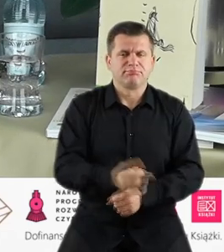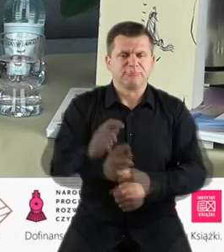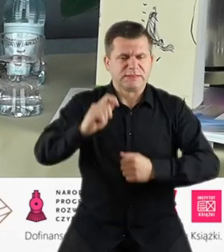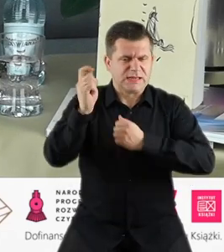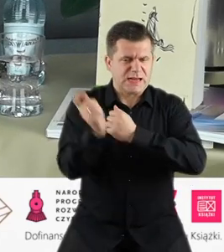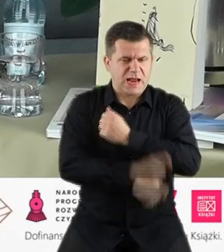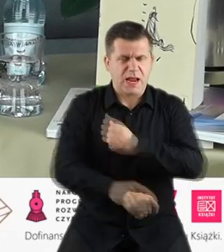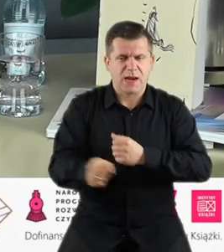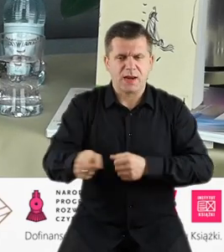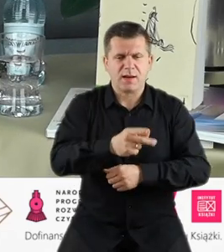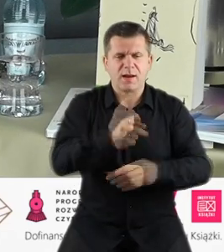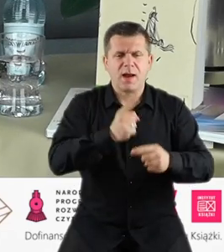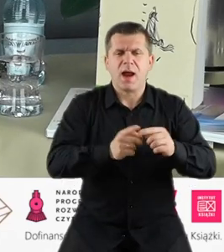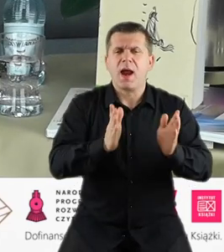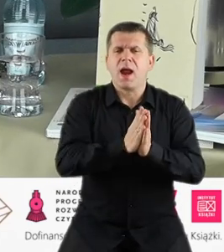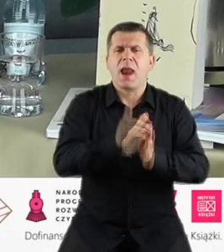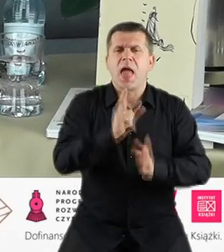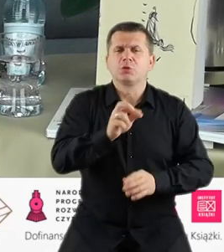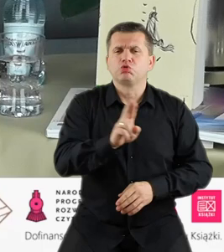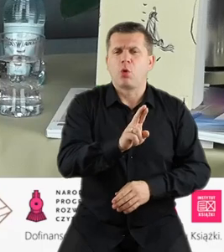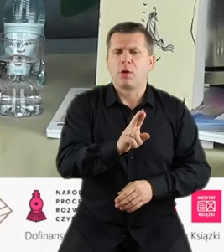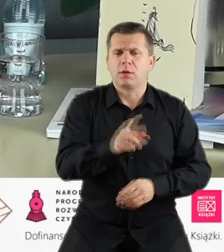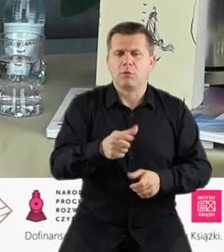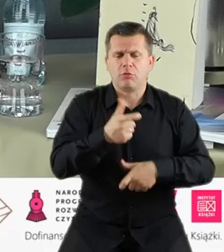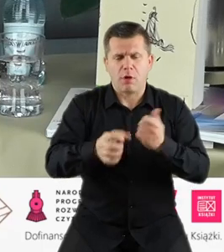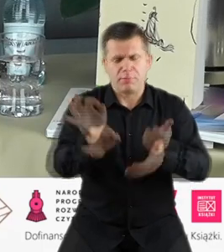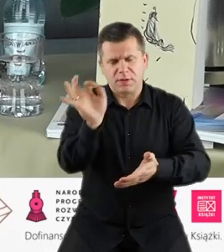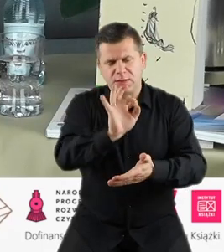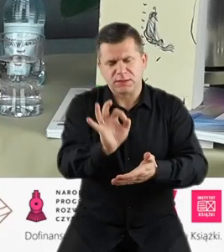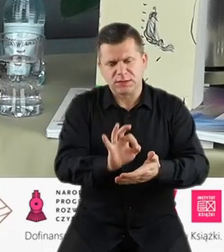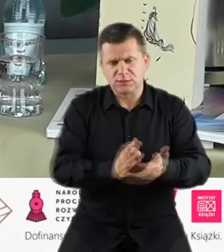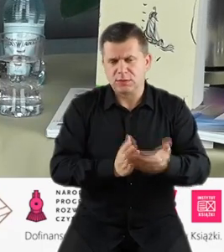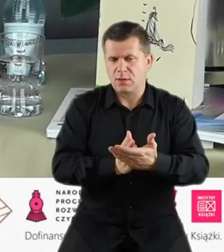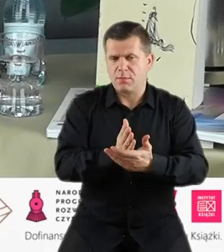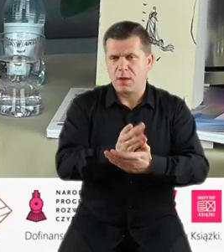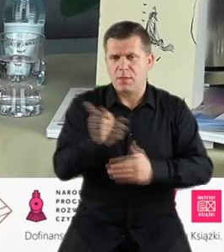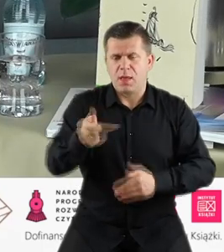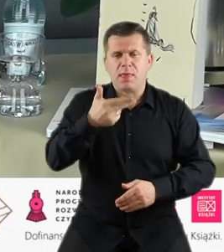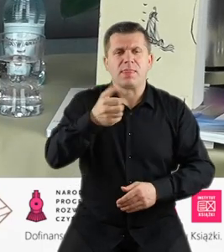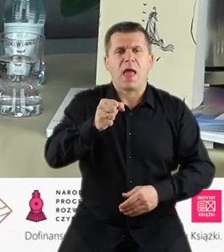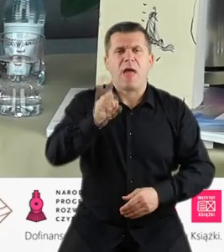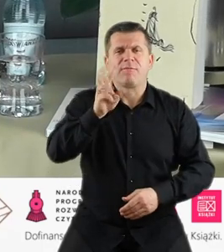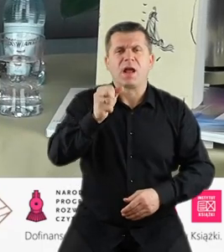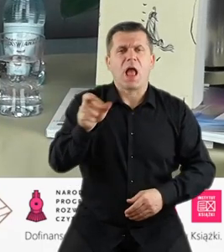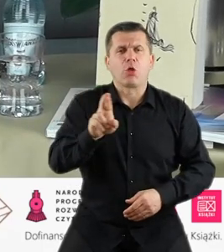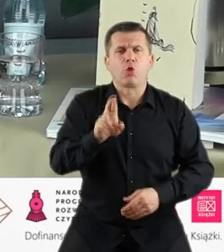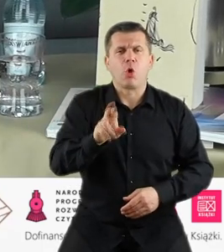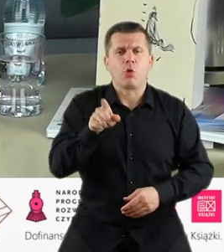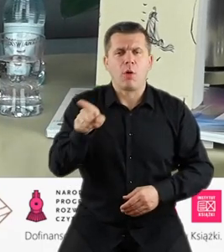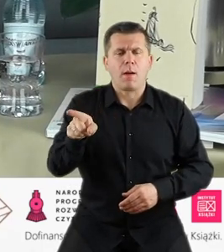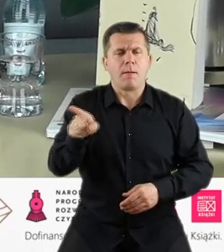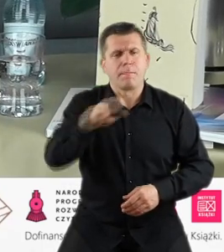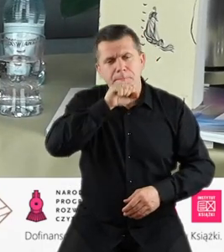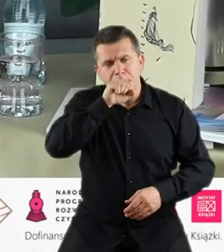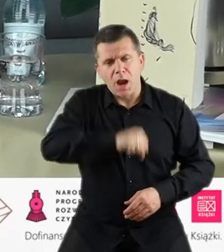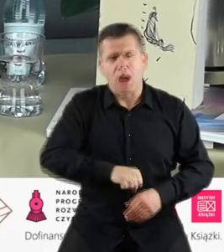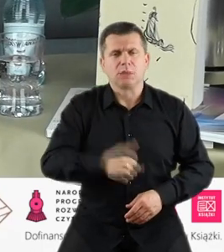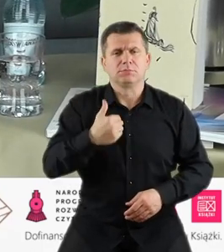na pobyt w klasztorze i rysowanie tej mapy. Gdy tymczasem on był nawigatorem, a jego pasją